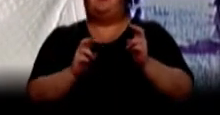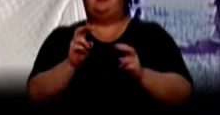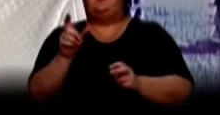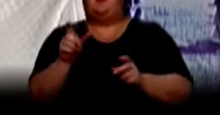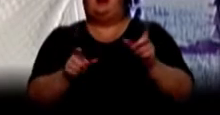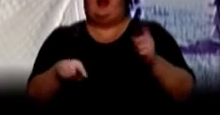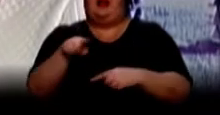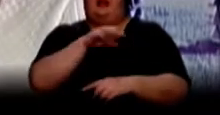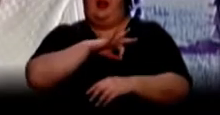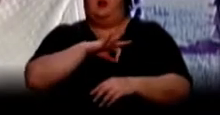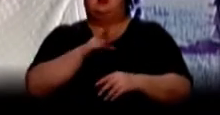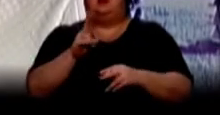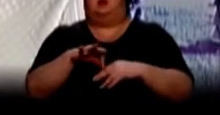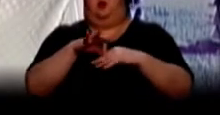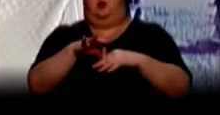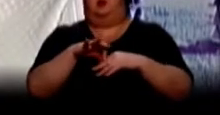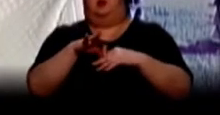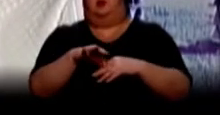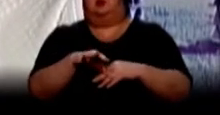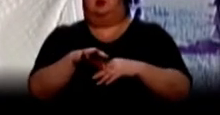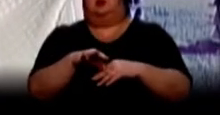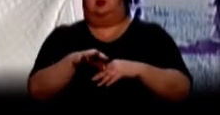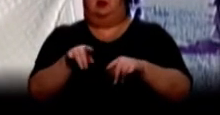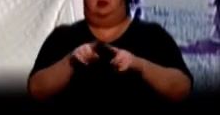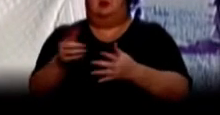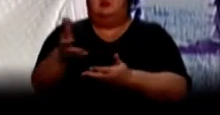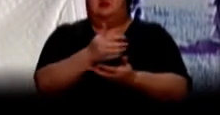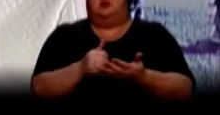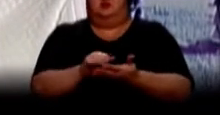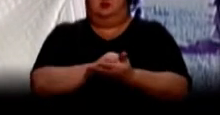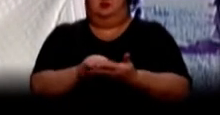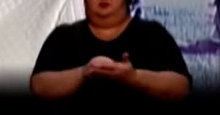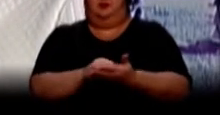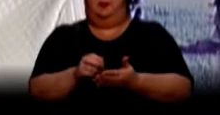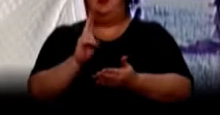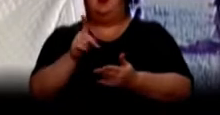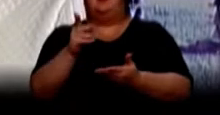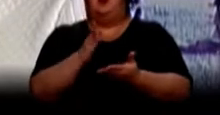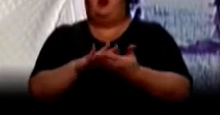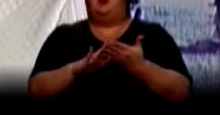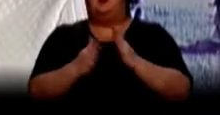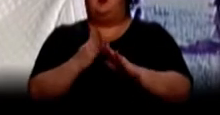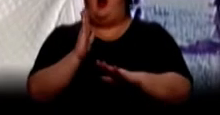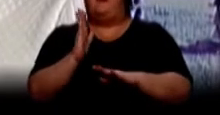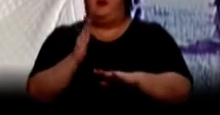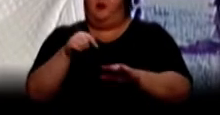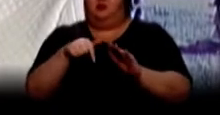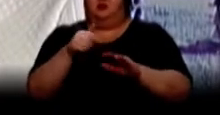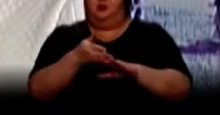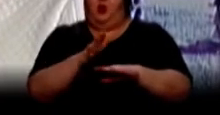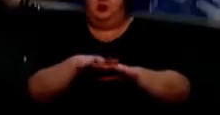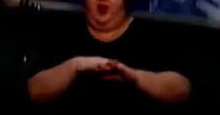цю господарську діяльність по поводженню з відходами, з ким вони мають договори. В Полтаві переробки немає поки